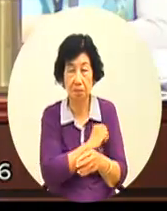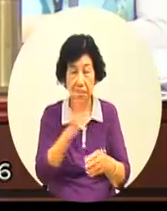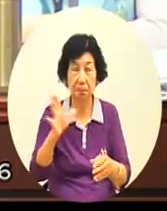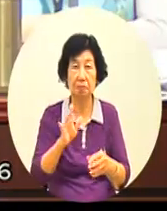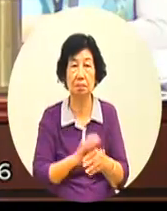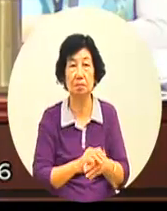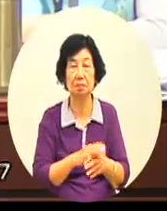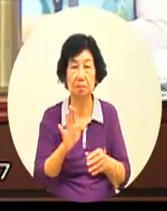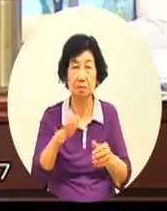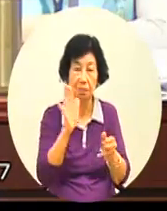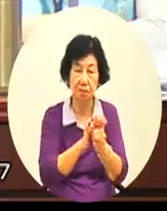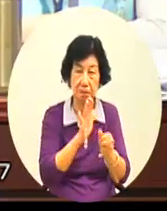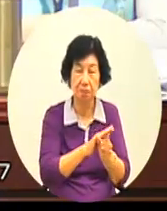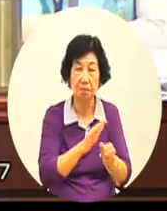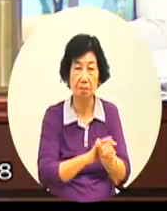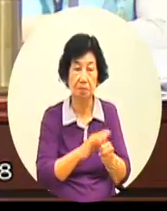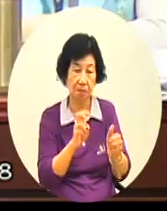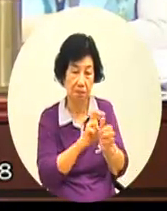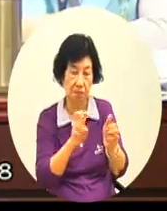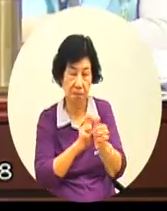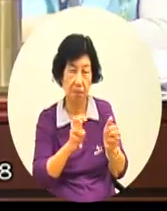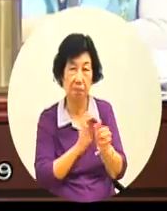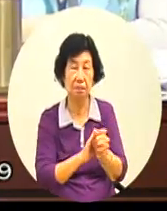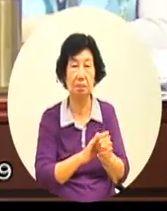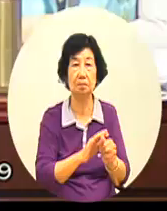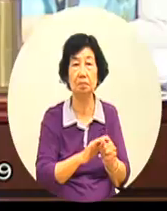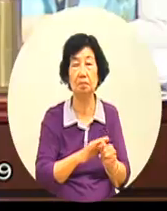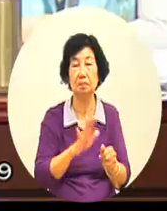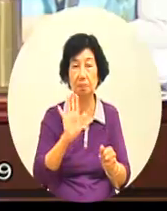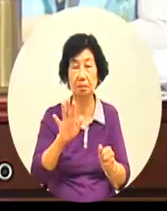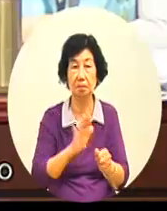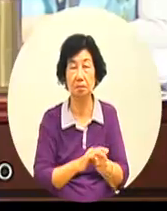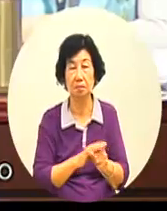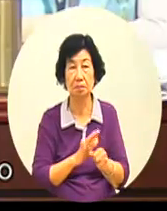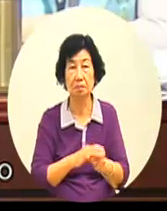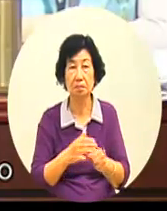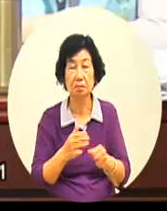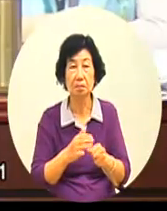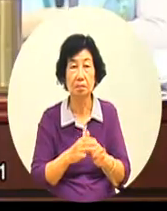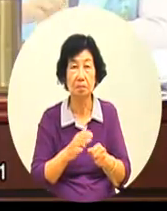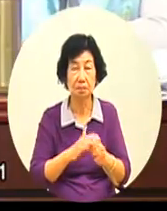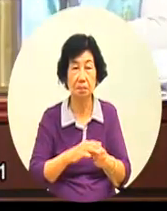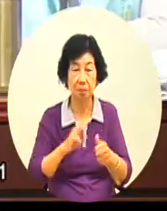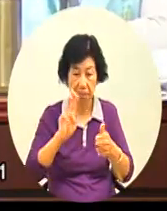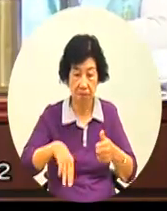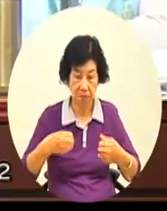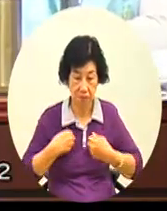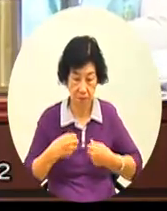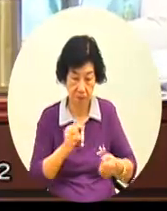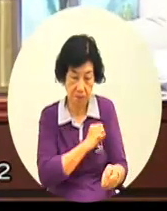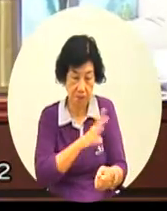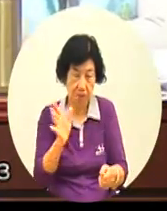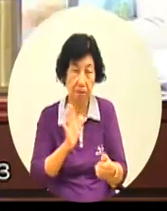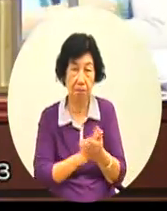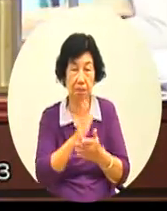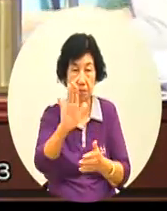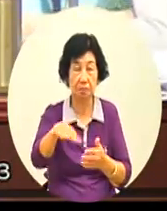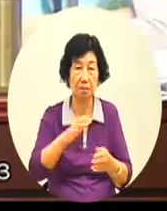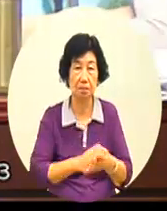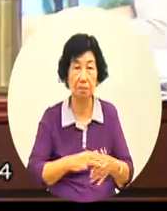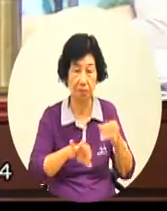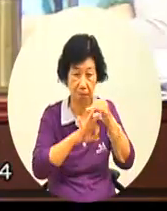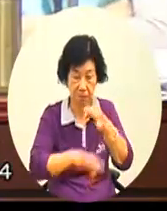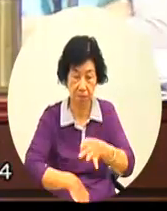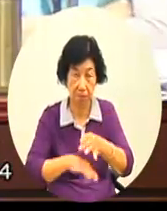照顾的产业。那我们这边结训之后的名册也都会送到我们这边来，我们会帮忙媒合